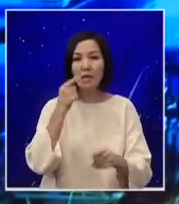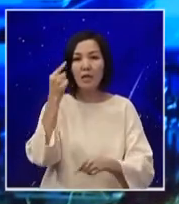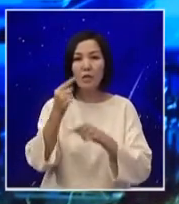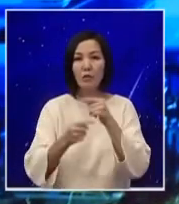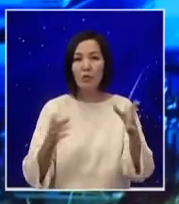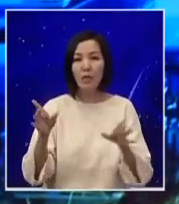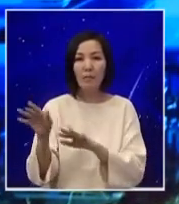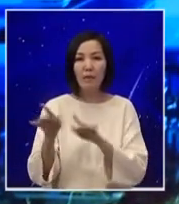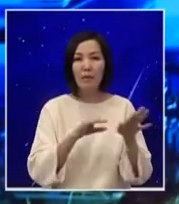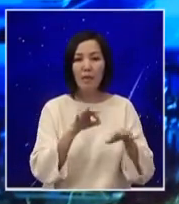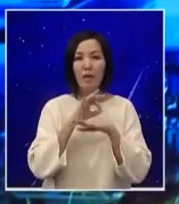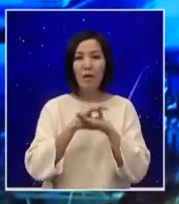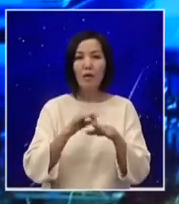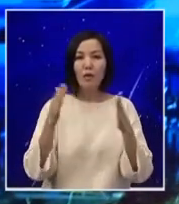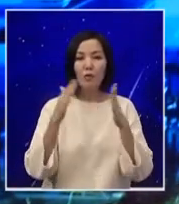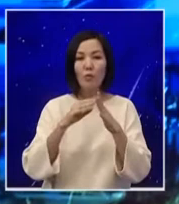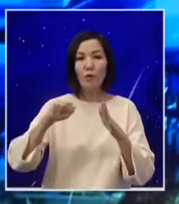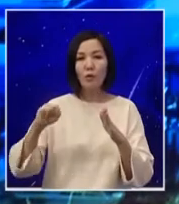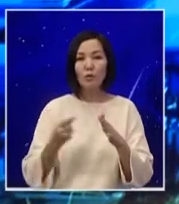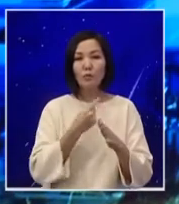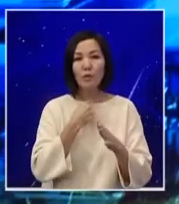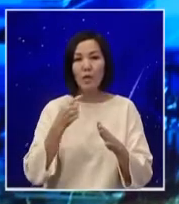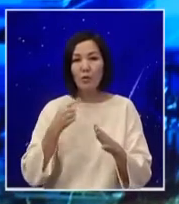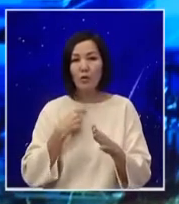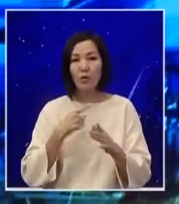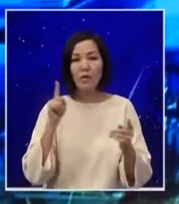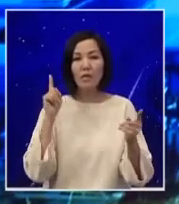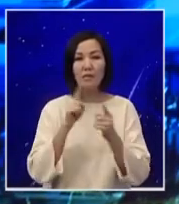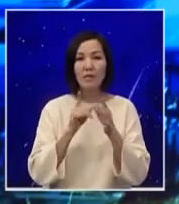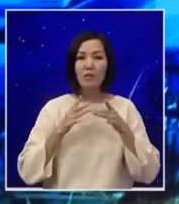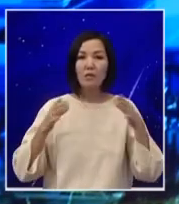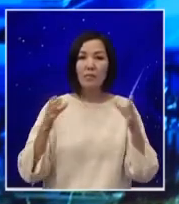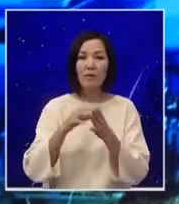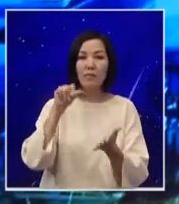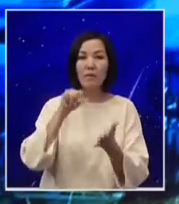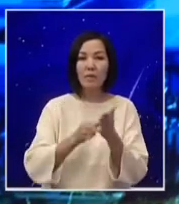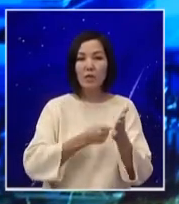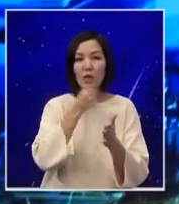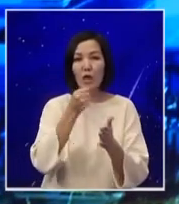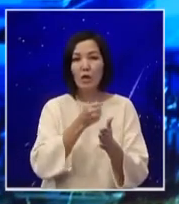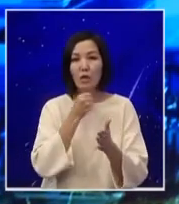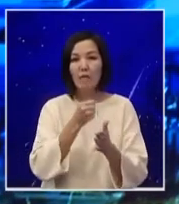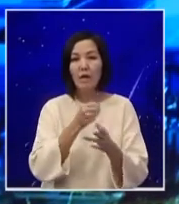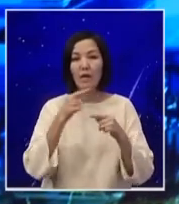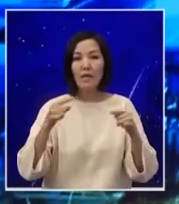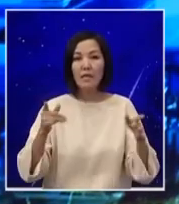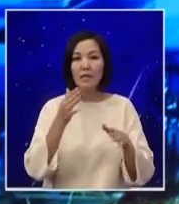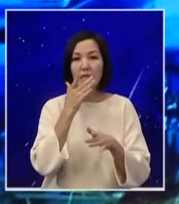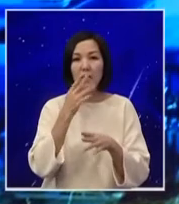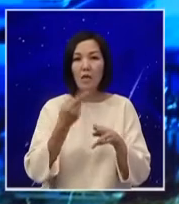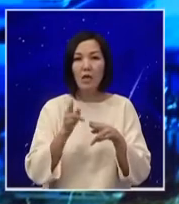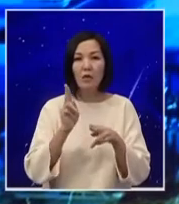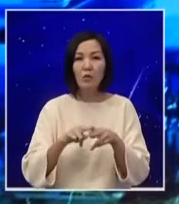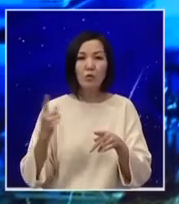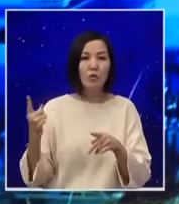прошло стенах дома дружбой города талды-курган навстречу собрались представители старшего поколения разных национальностей